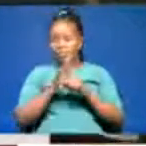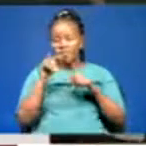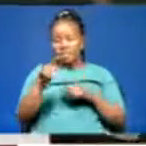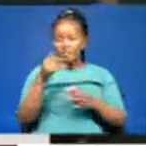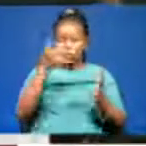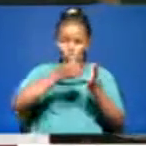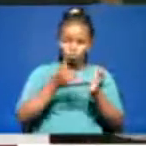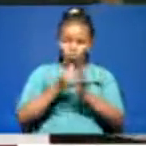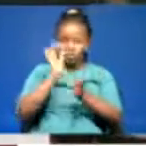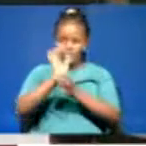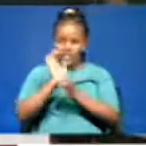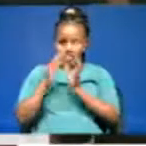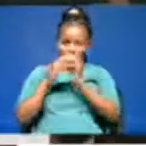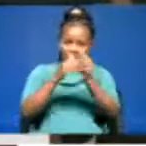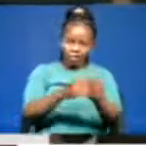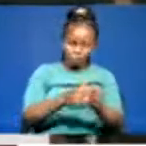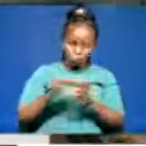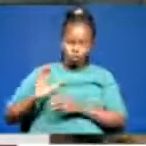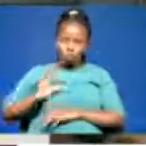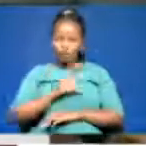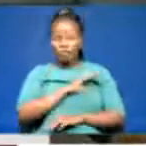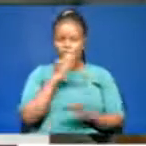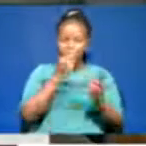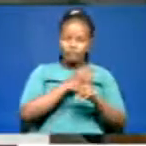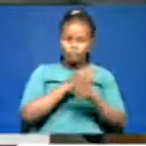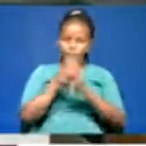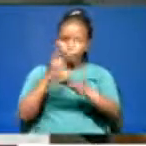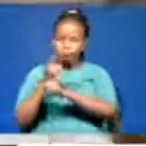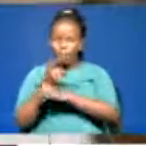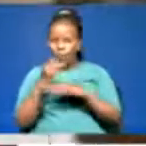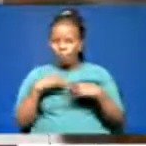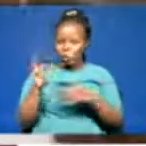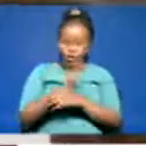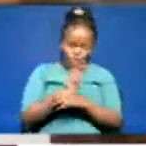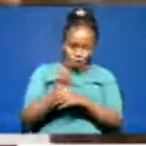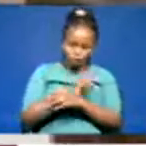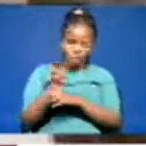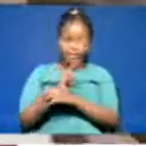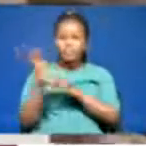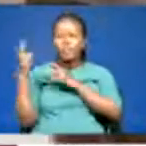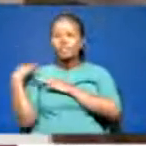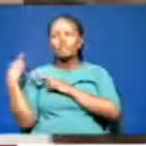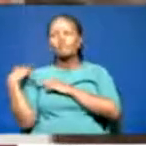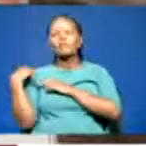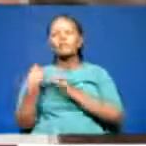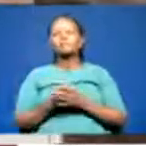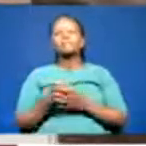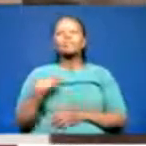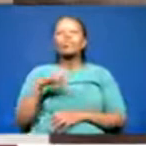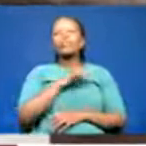different committees to ensure that they are able to play their oversight role in a proper manner. Tuko na wachungaji